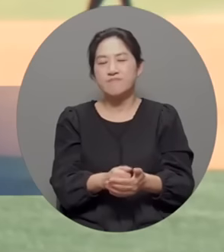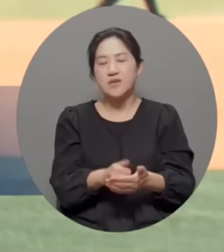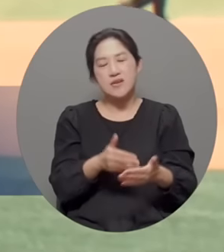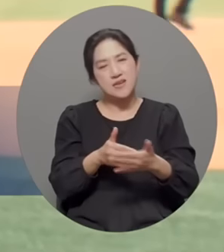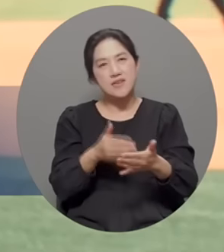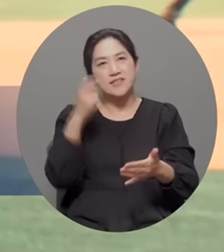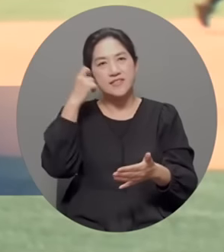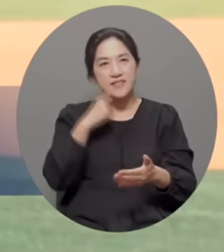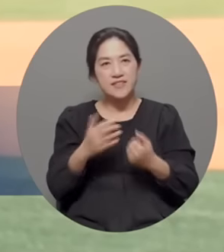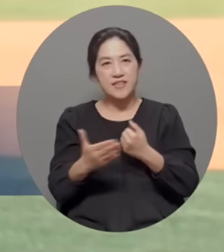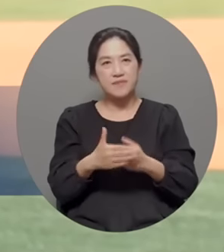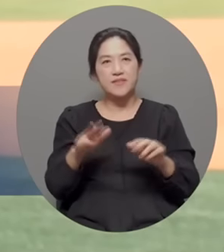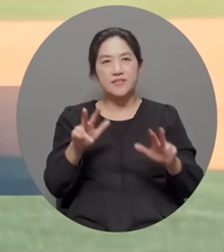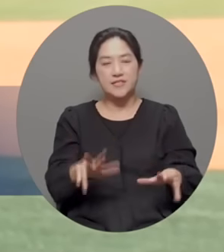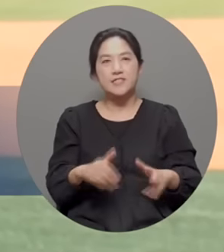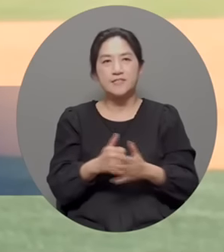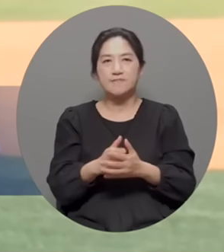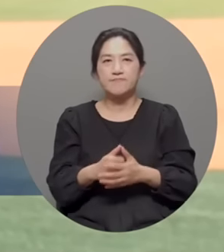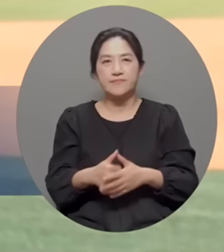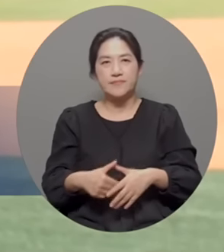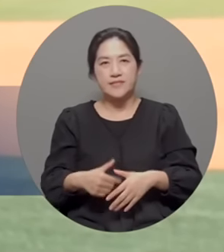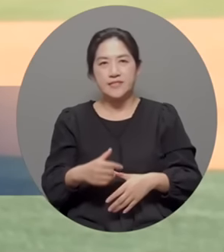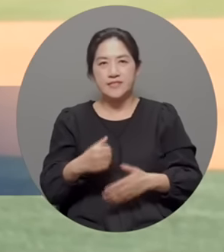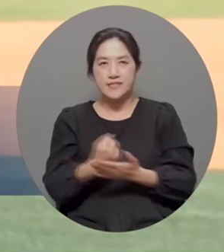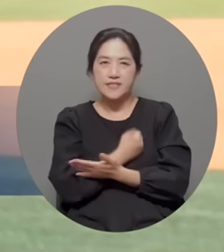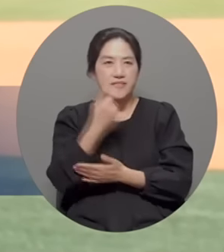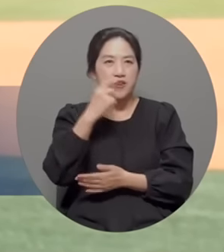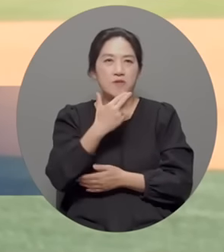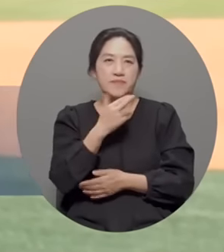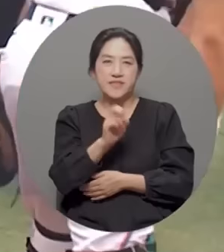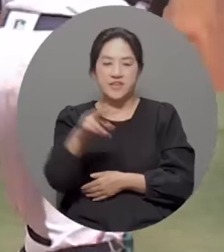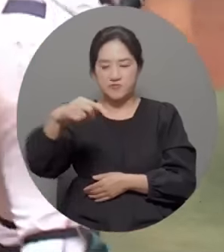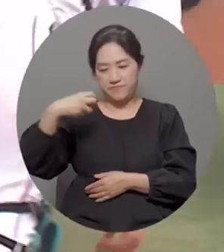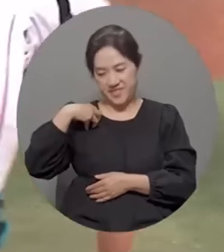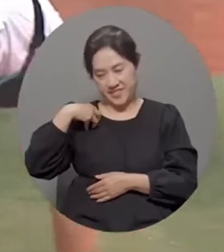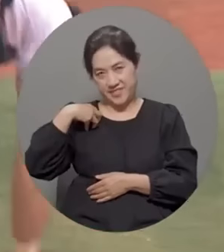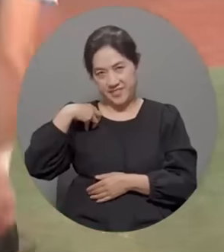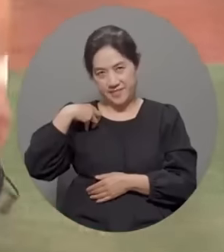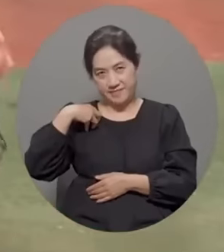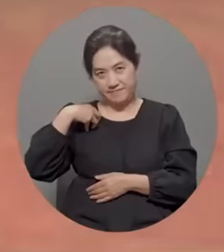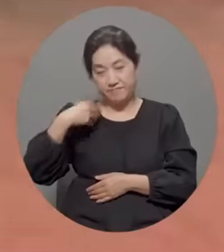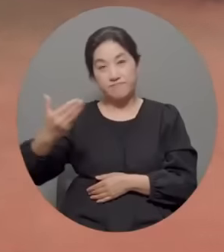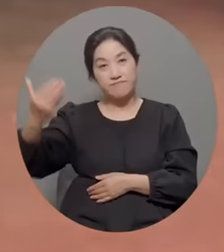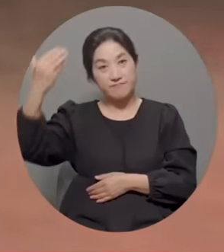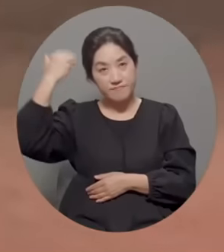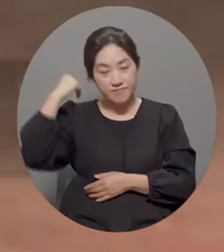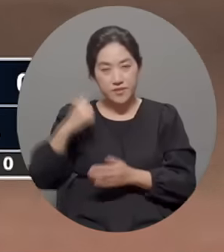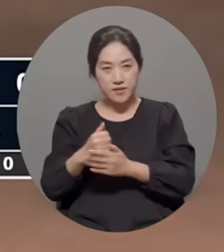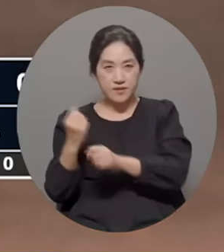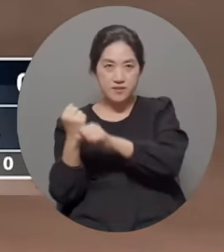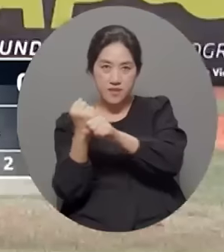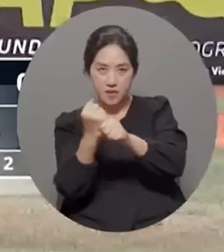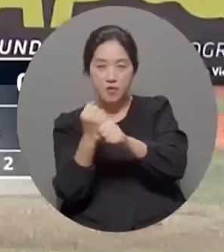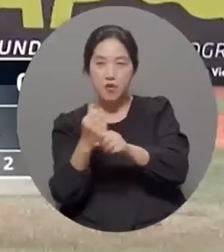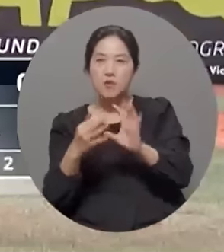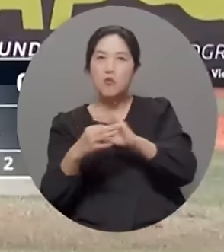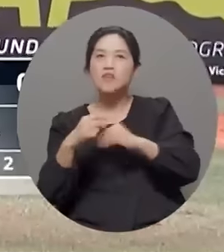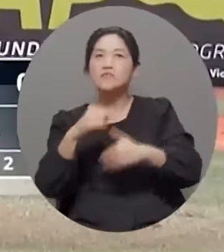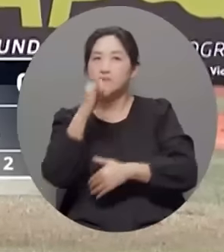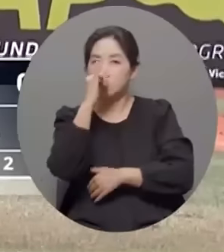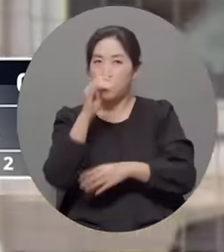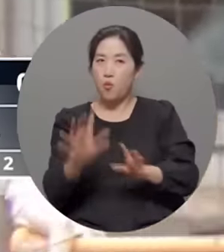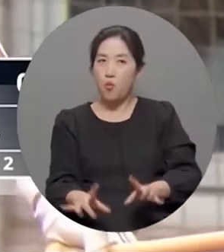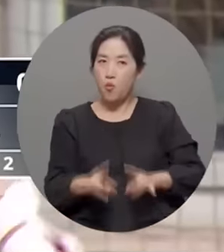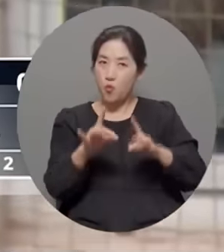것 같아요. 지금은 좀 미련 없이 야수를 하게 된 것 같습니다. 이전에도 타격에 관심은 있었습니다.